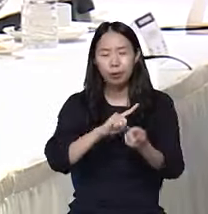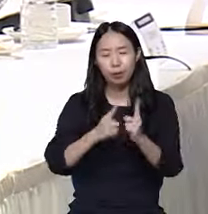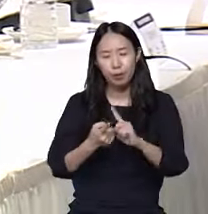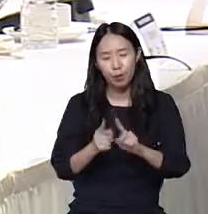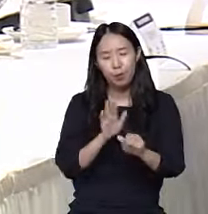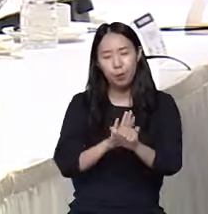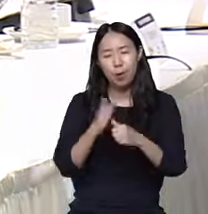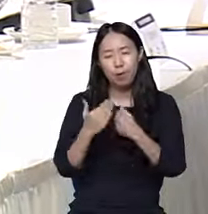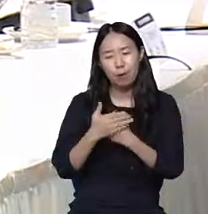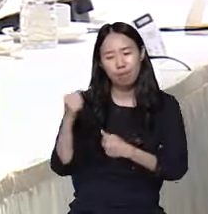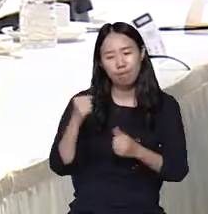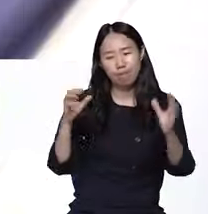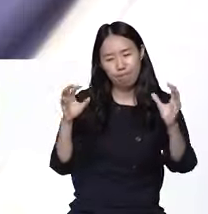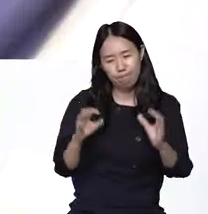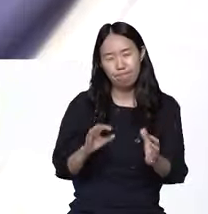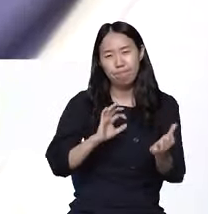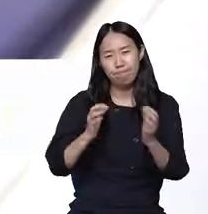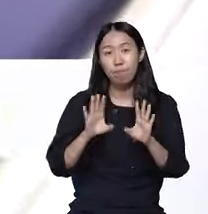상생협력회의를 열었습니다.